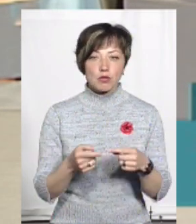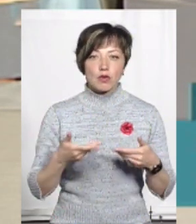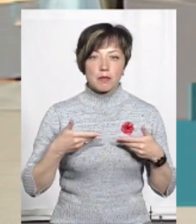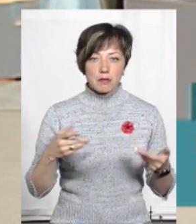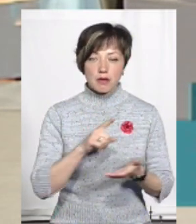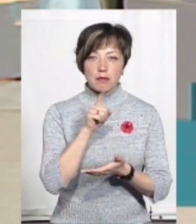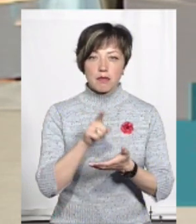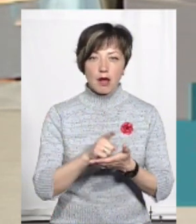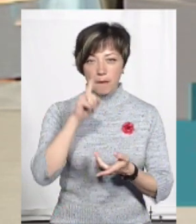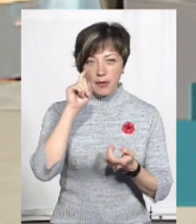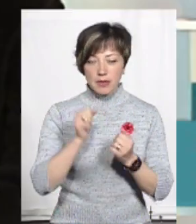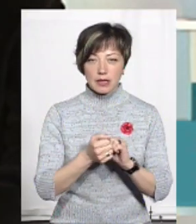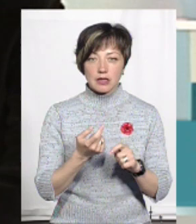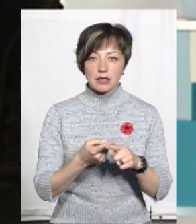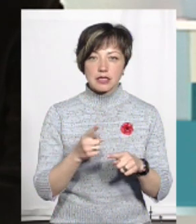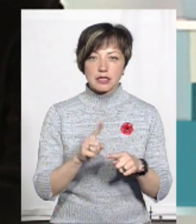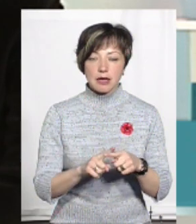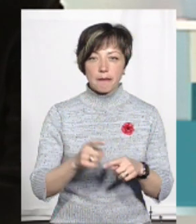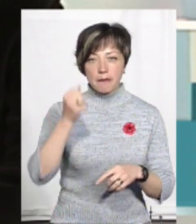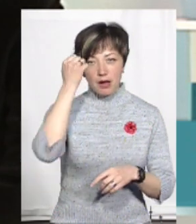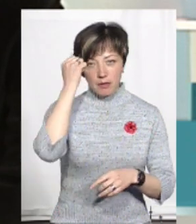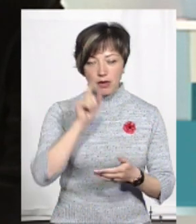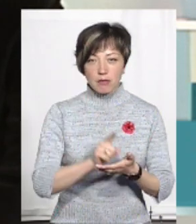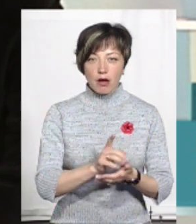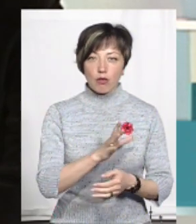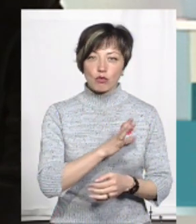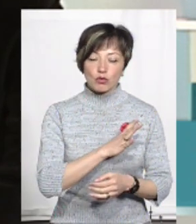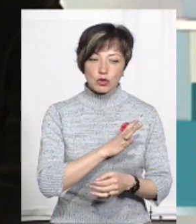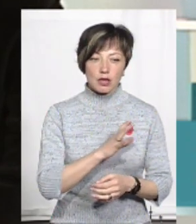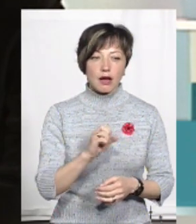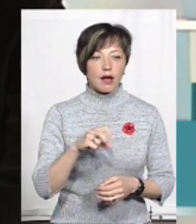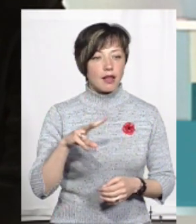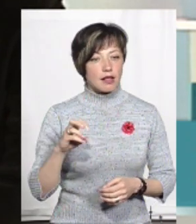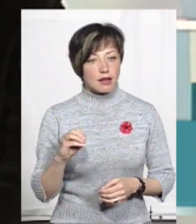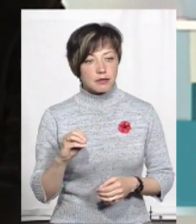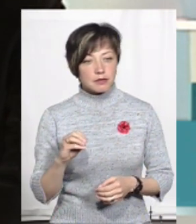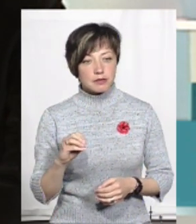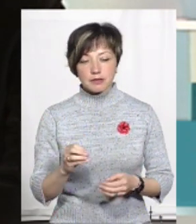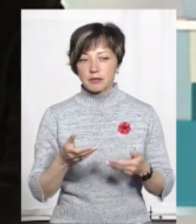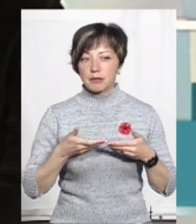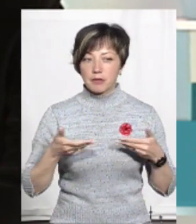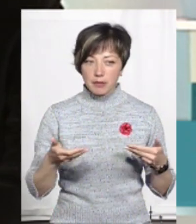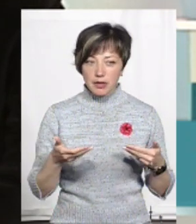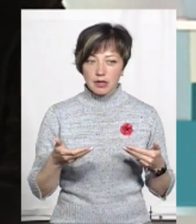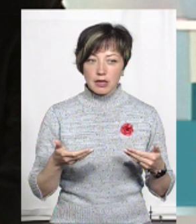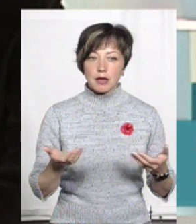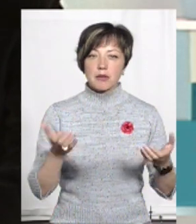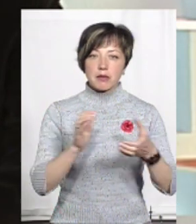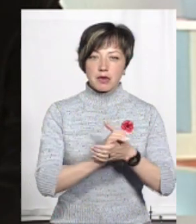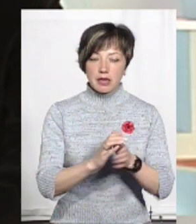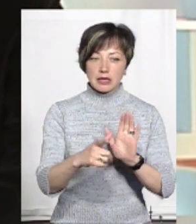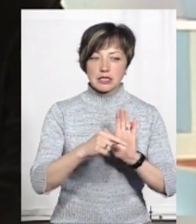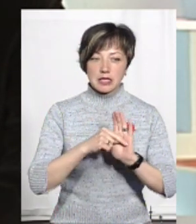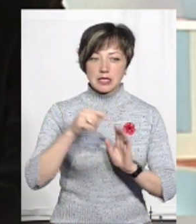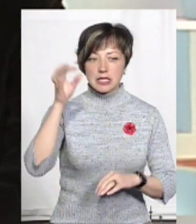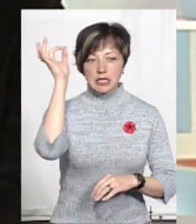маємо пам'ятати. Це безумовно, пам'ять має бути. Однак ми примирилися з